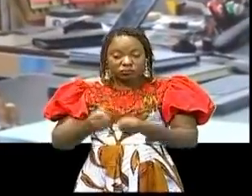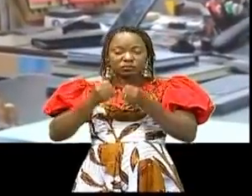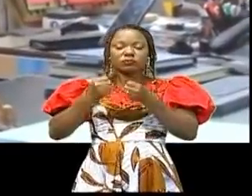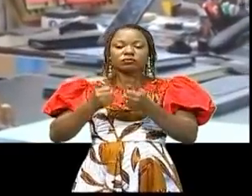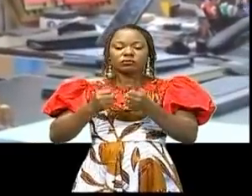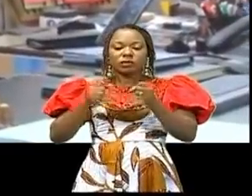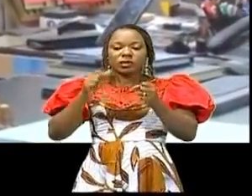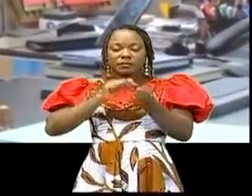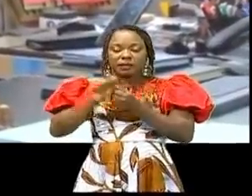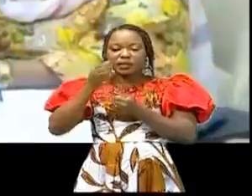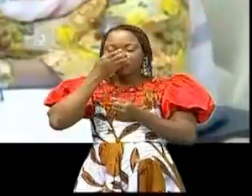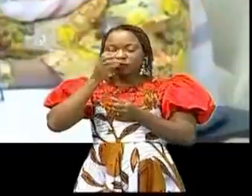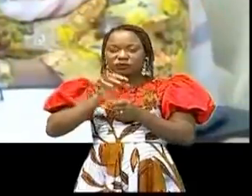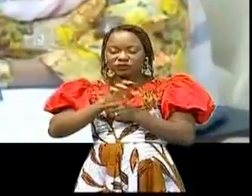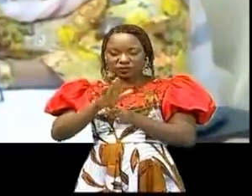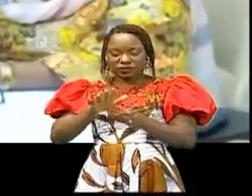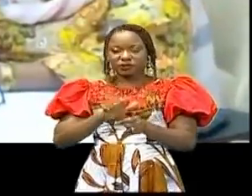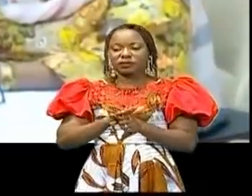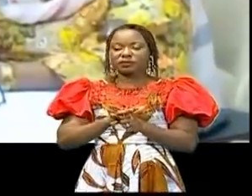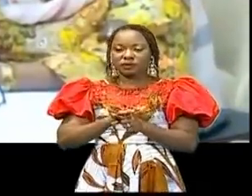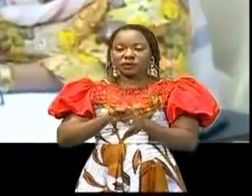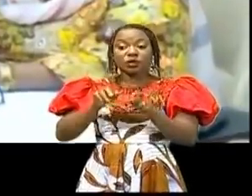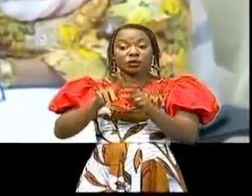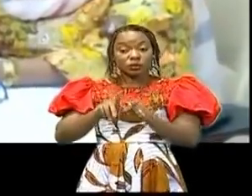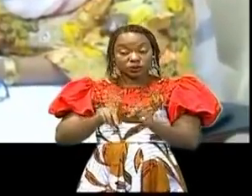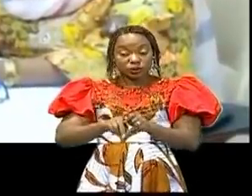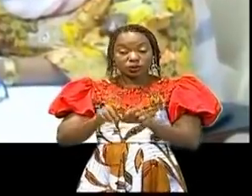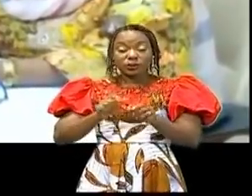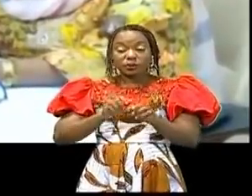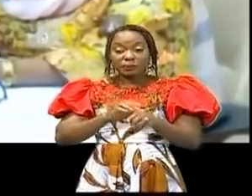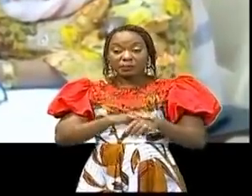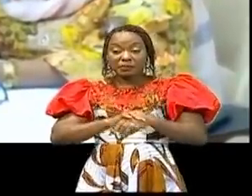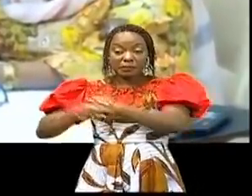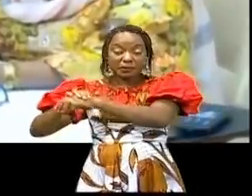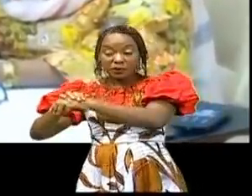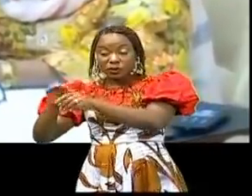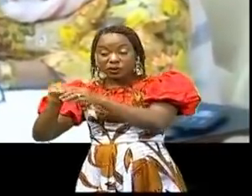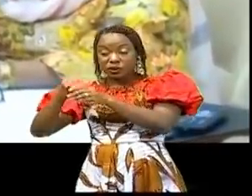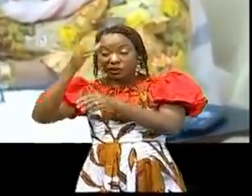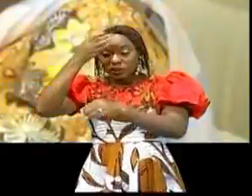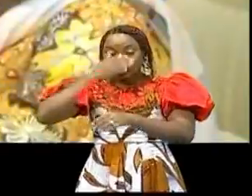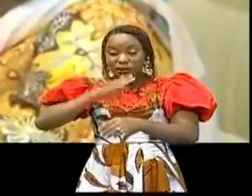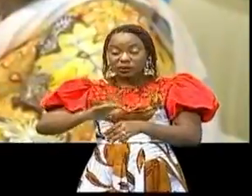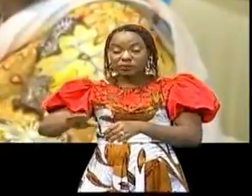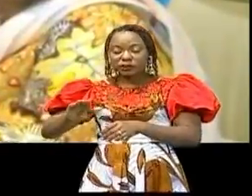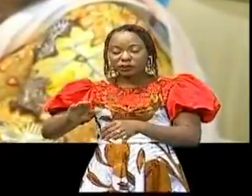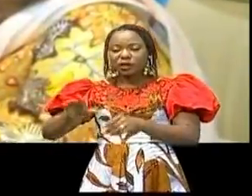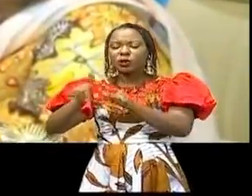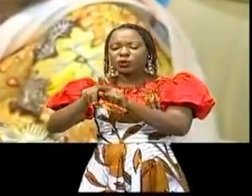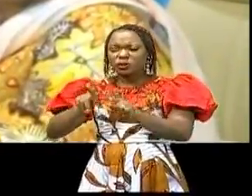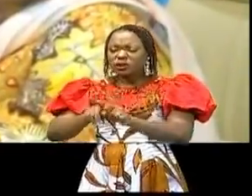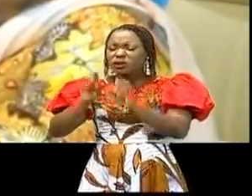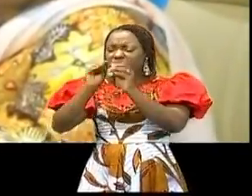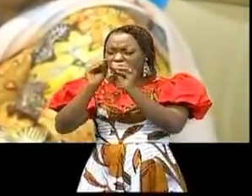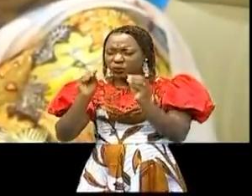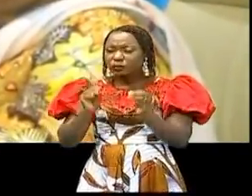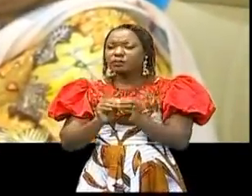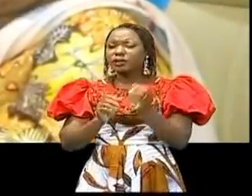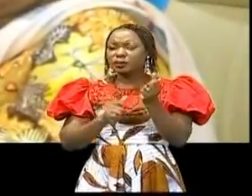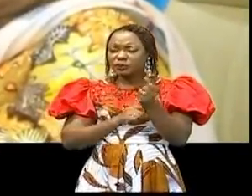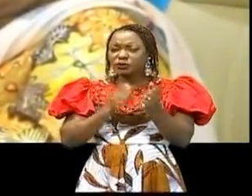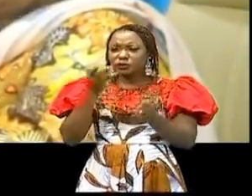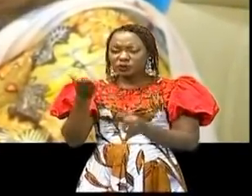jour, ont été rapportés dans 18 zones de santé réparties sur cette province. Ces nombres de nouveaux cas représentent